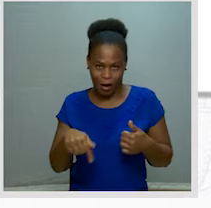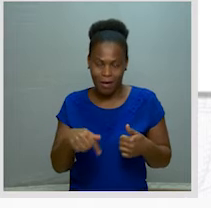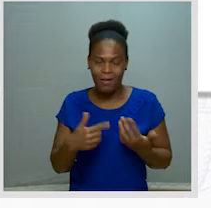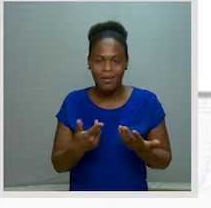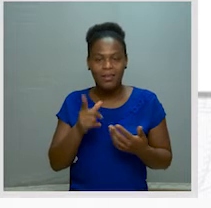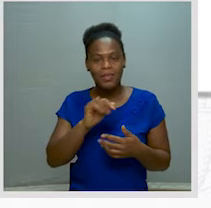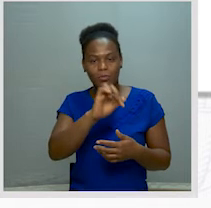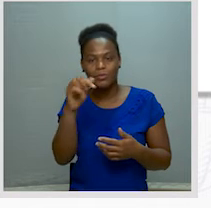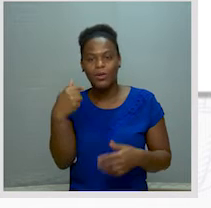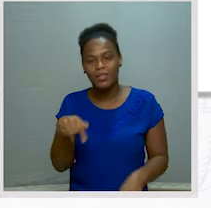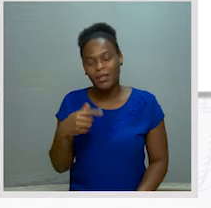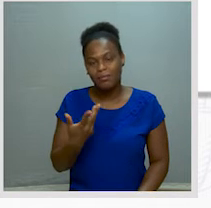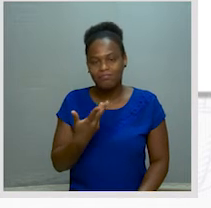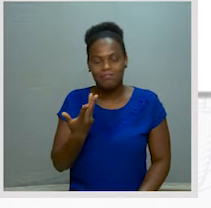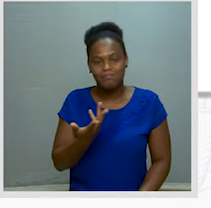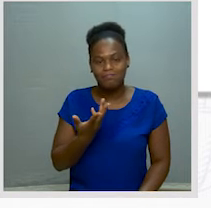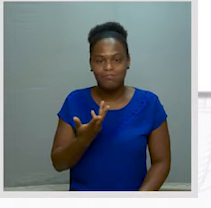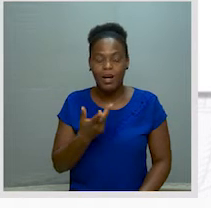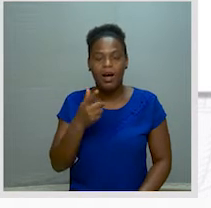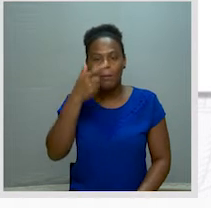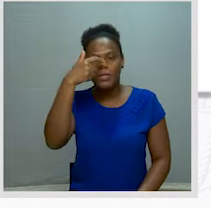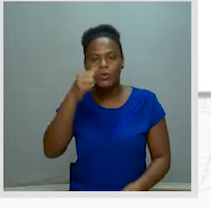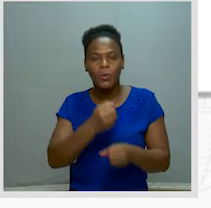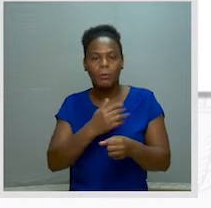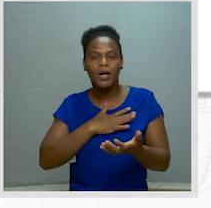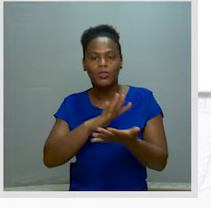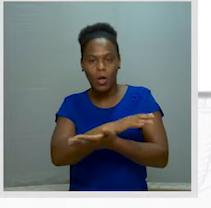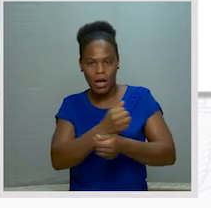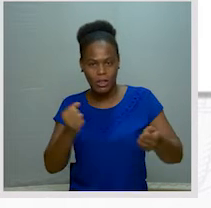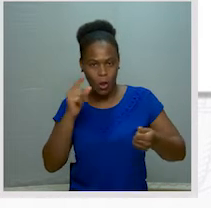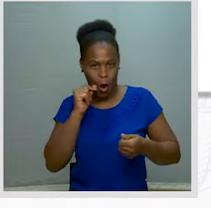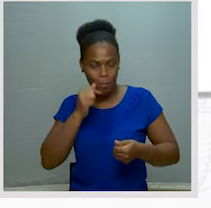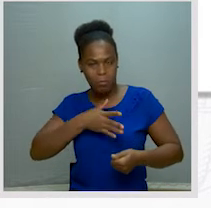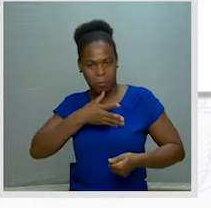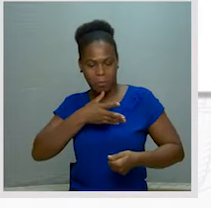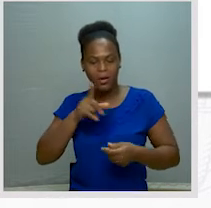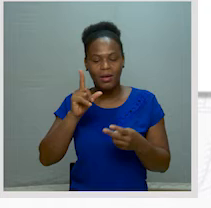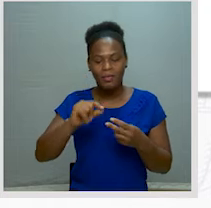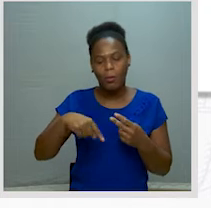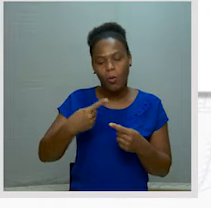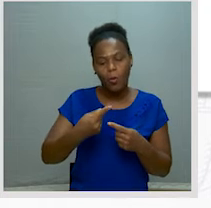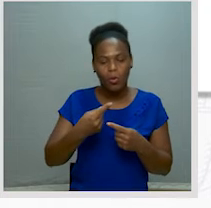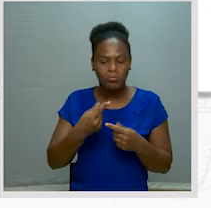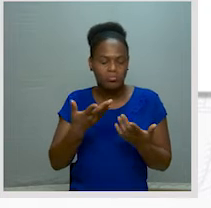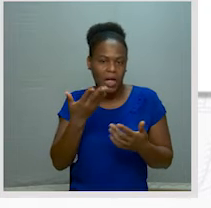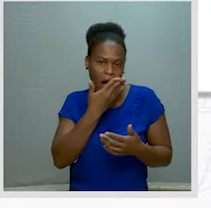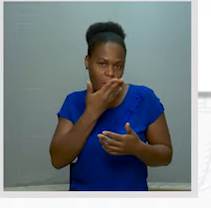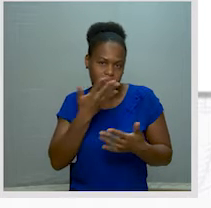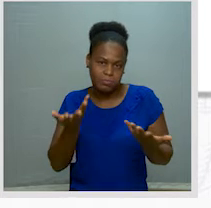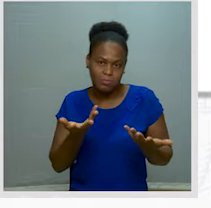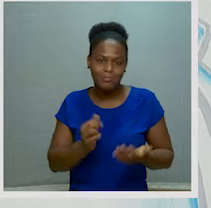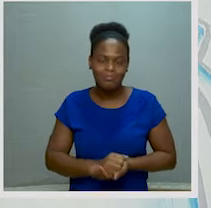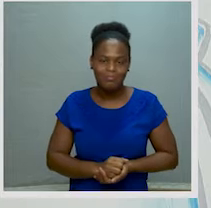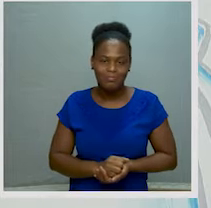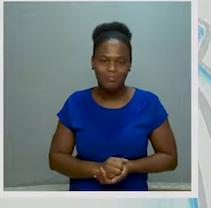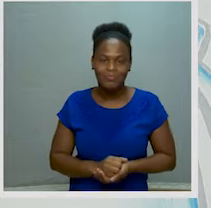bon. Vous avez aussi un journaliste présentateur et un cours.